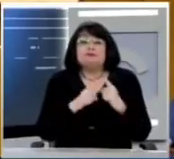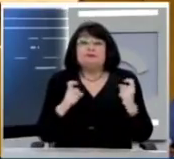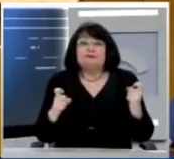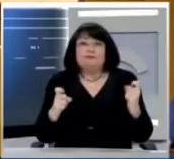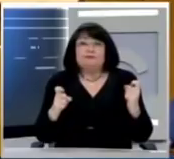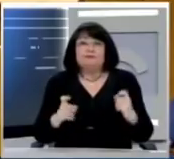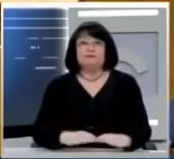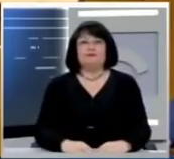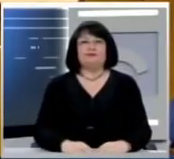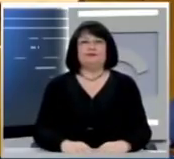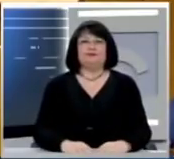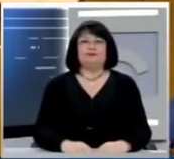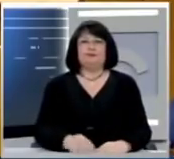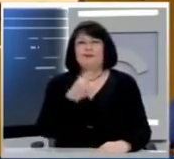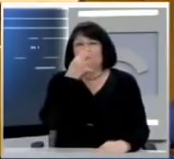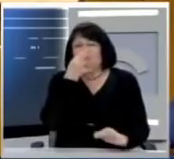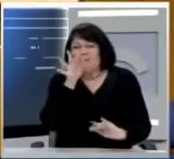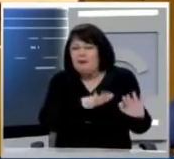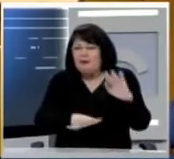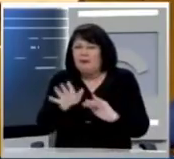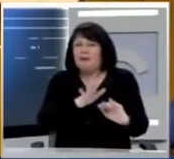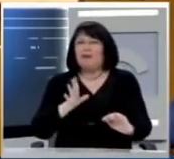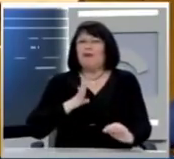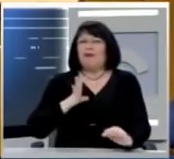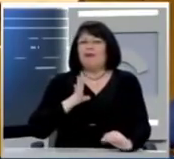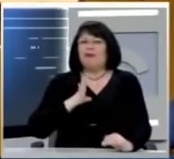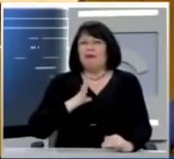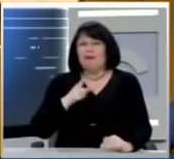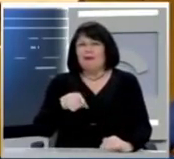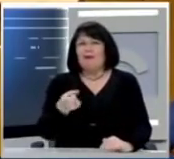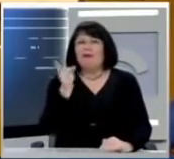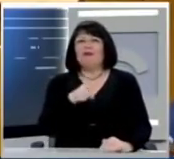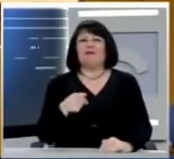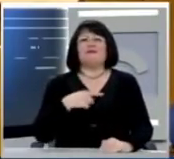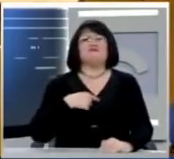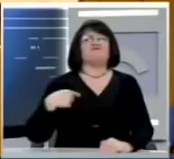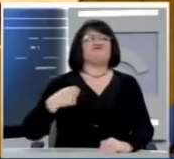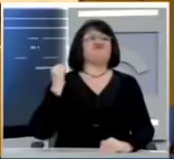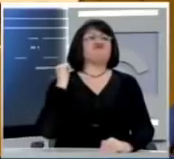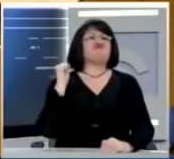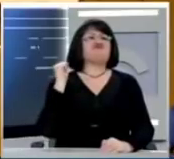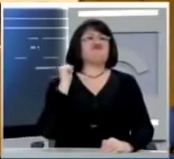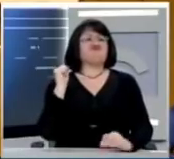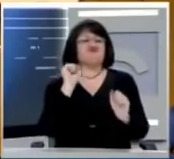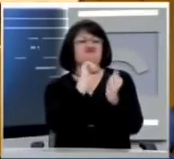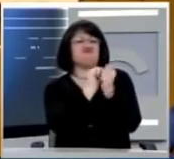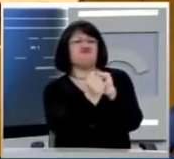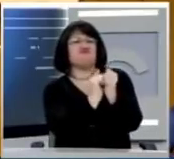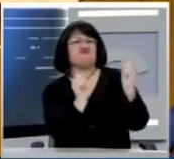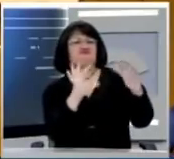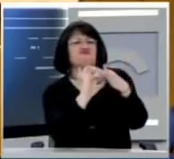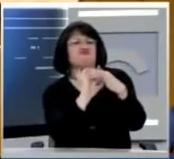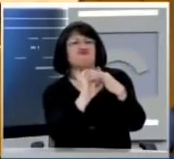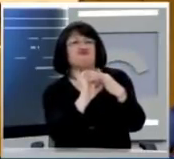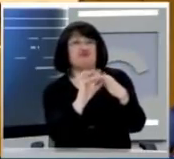τον εναγκαλισμό των διεφθαρμένων με ισχυρούς παράγοντες της οικονομικής εξουσίας. Ή μήπως δεν